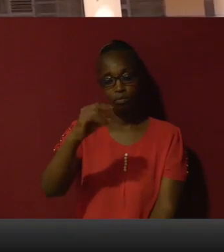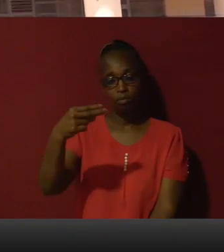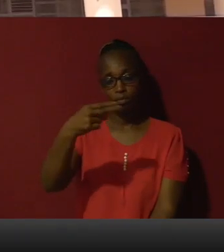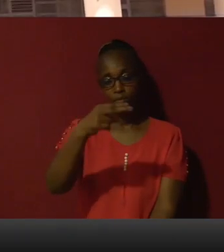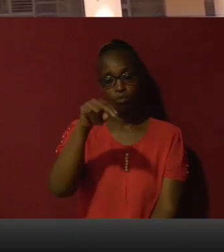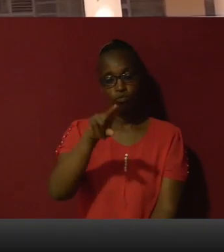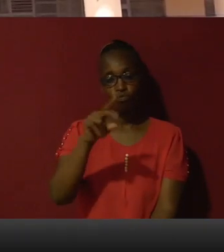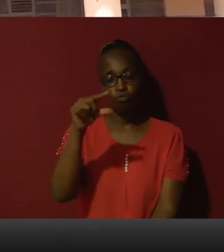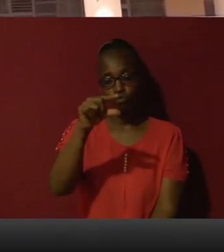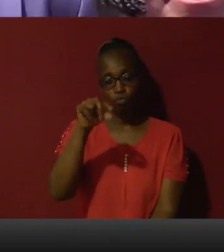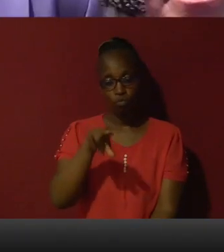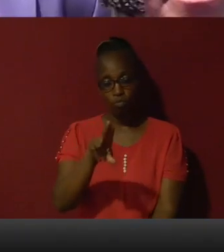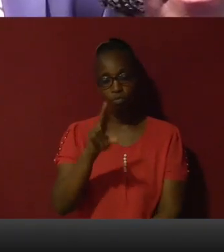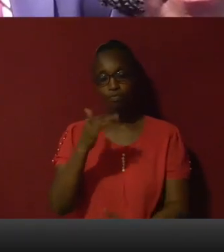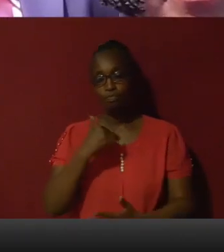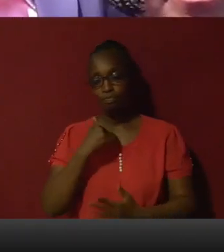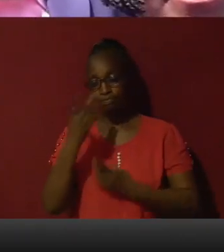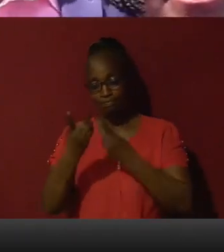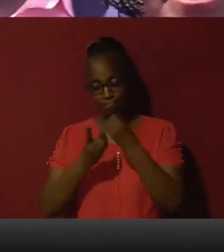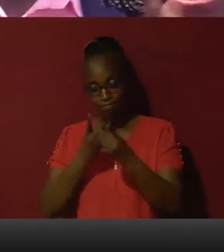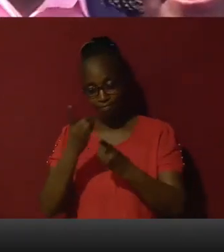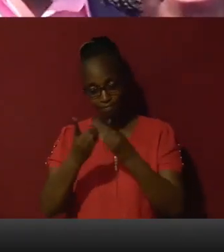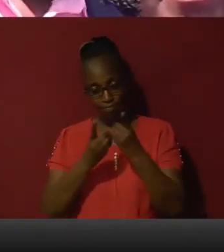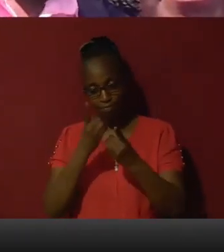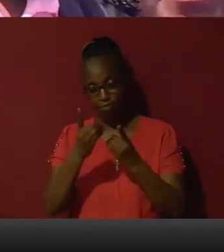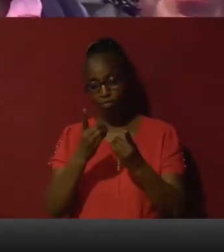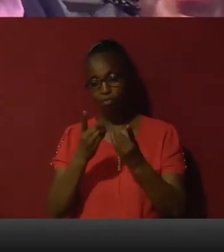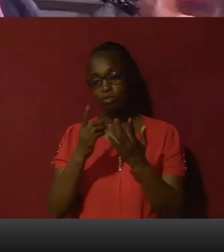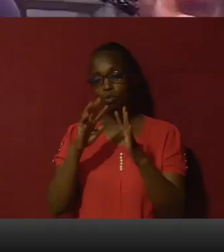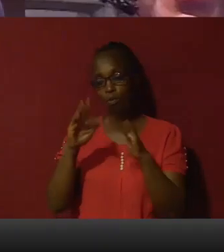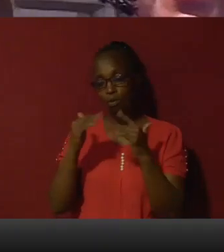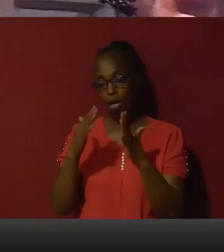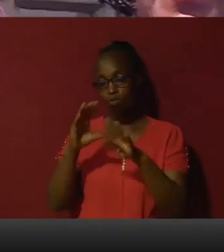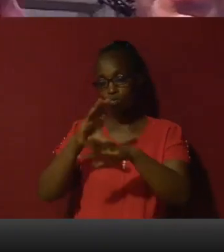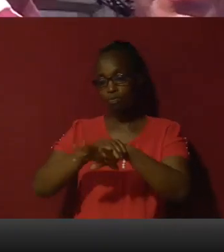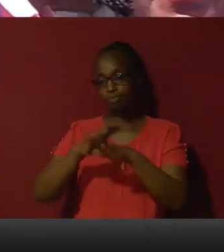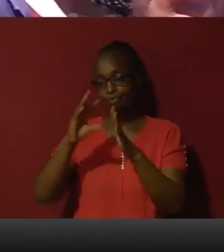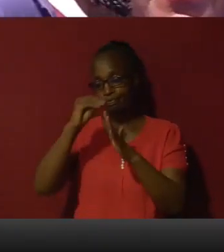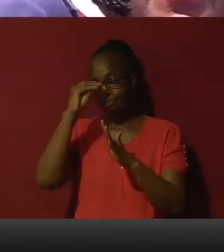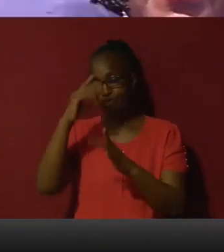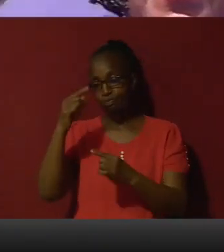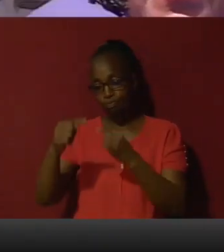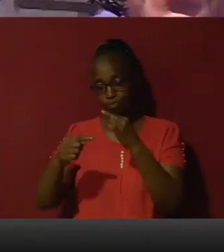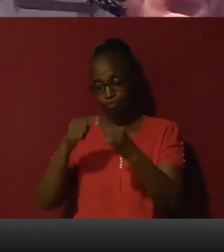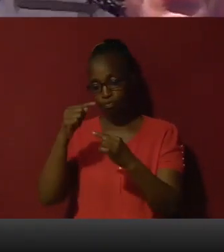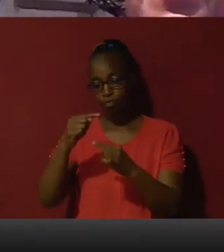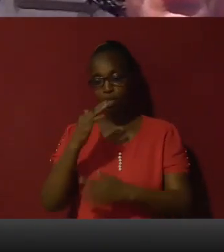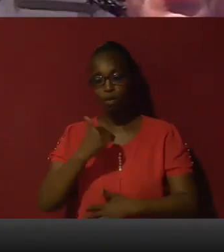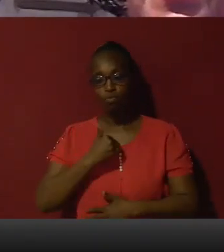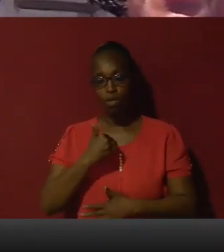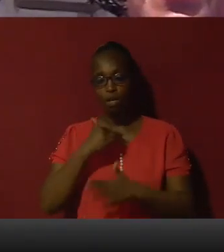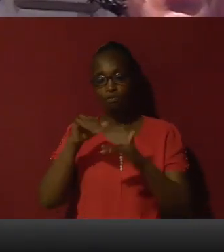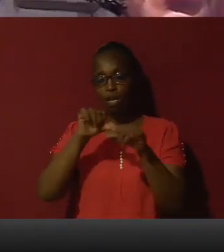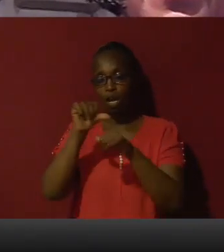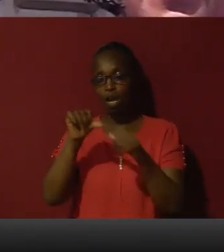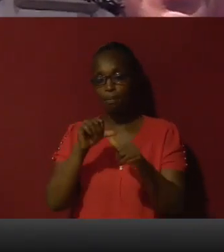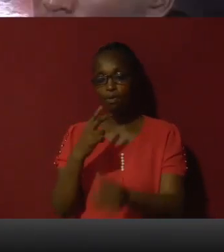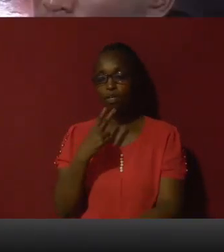tutaenda ili shule ipate wanafunzi wa kuja kusomea hapa. Already tuko na